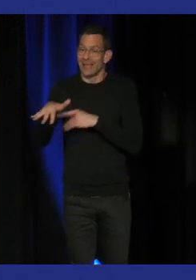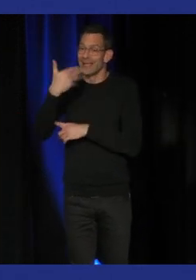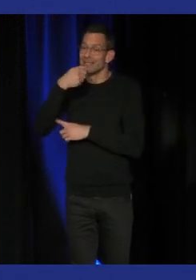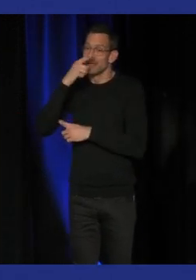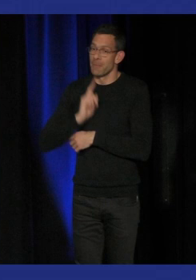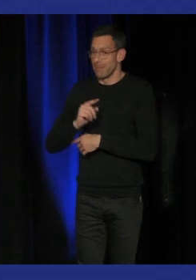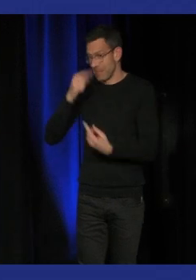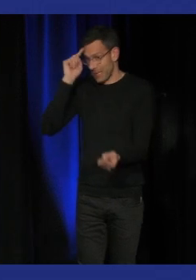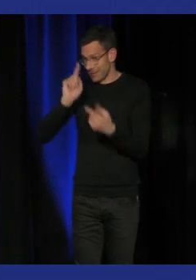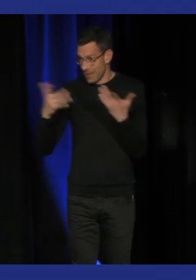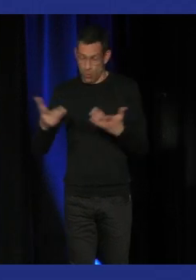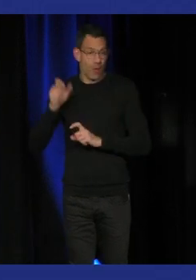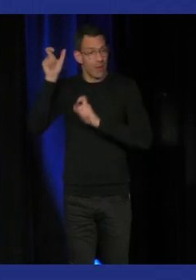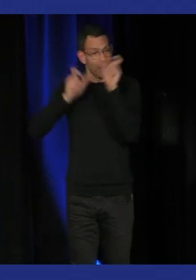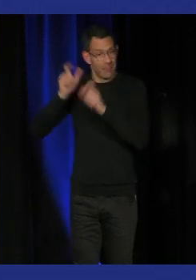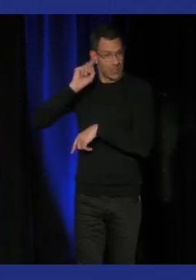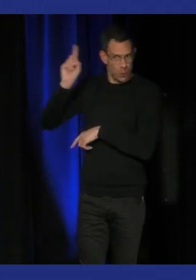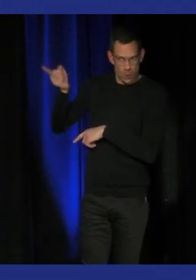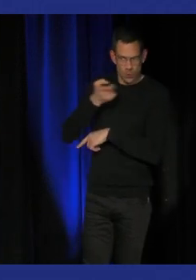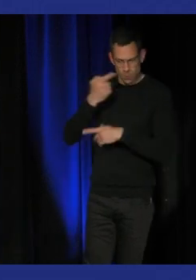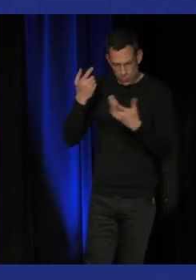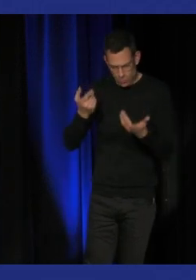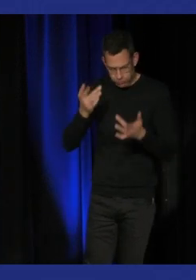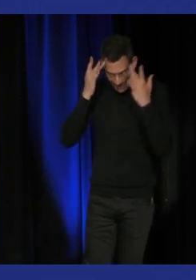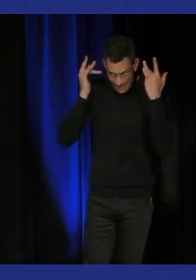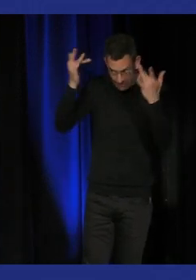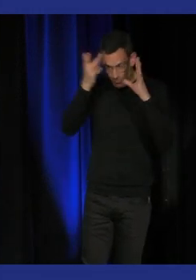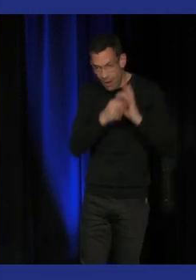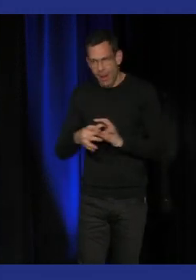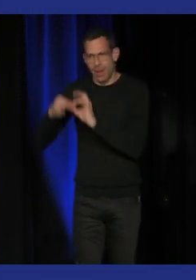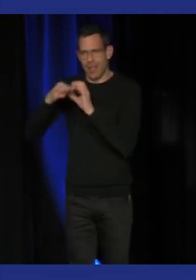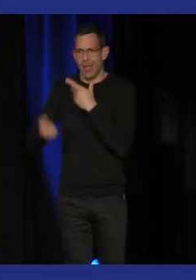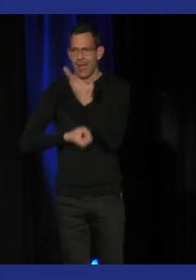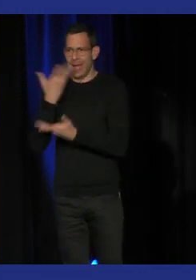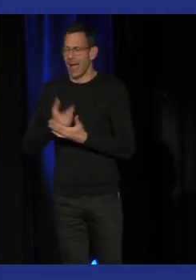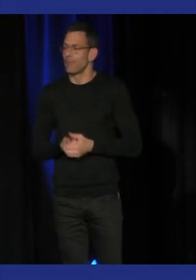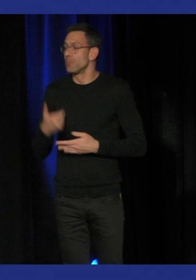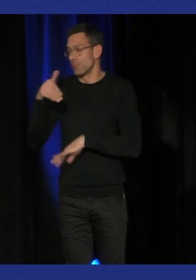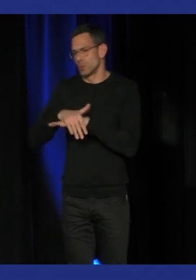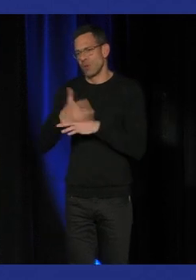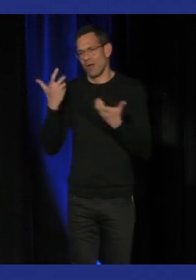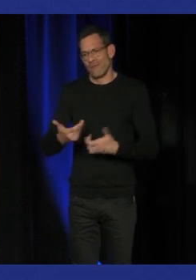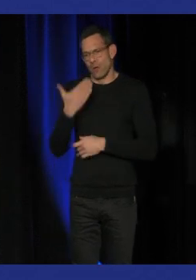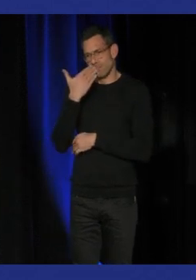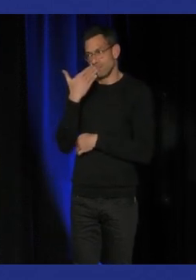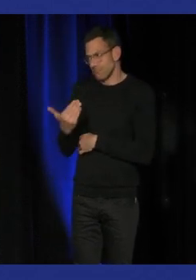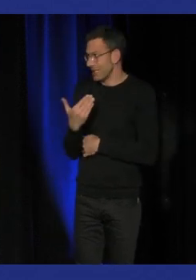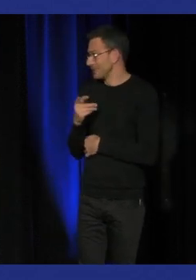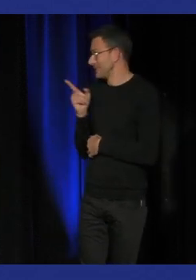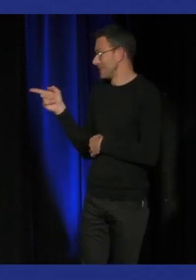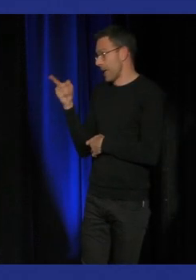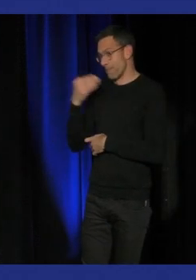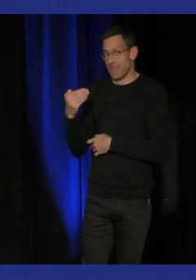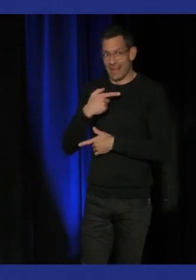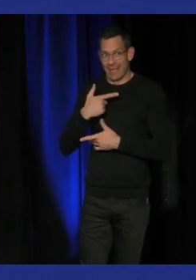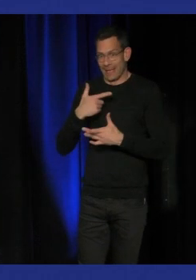consacrée aux expériences sourdes à travers l'art. Je voulais remercier particulièrement ce soir Magali Saucé d'avoir attrapé le